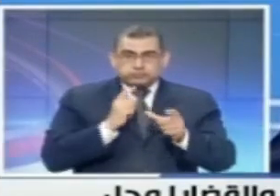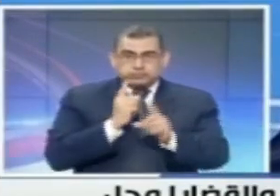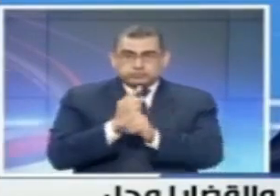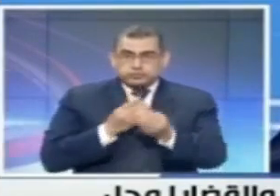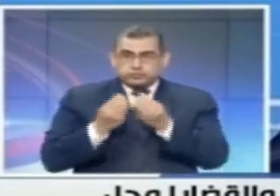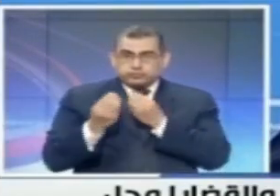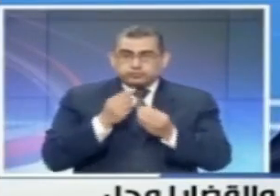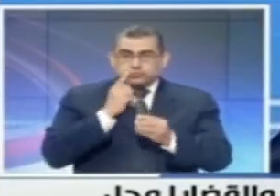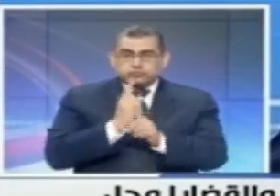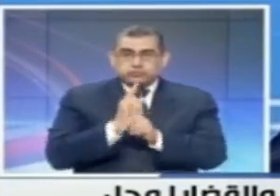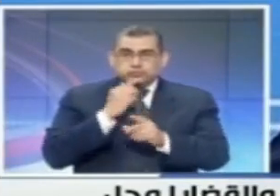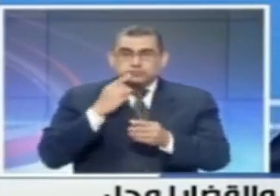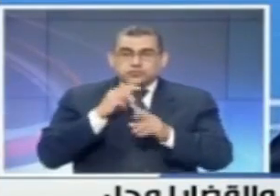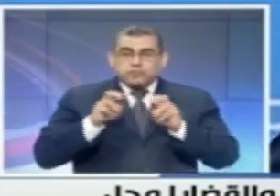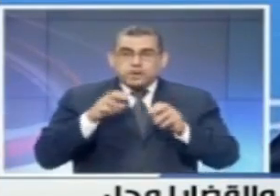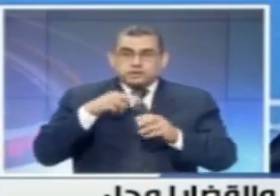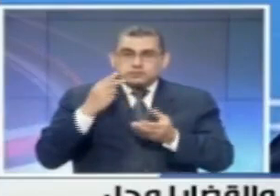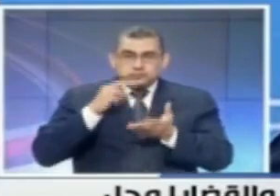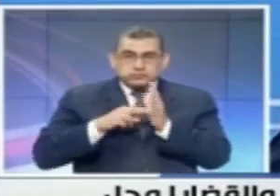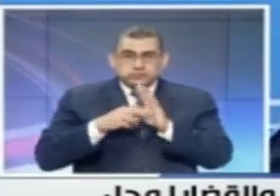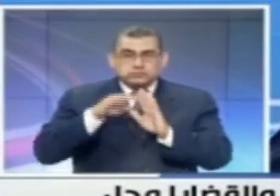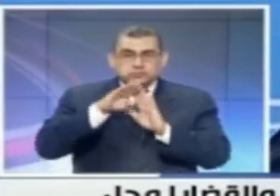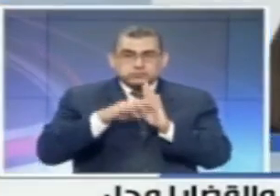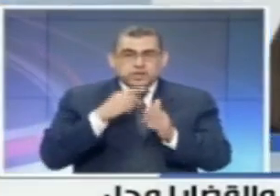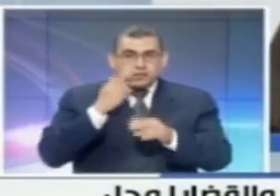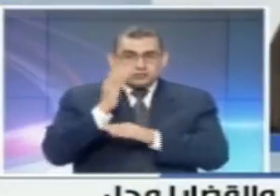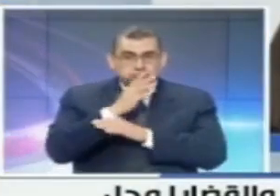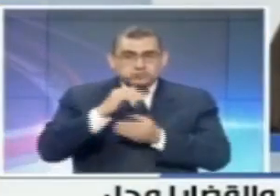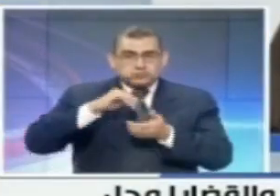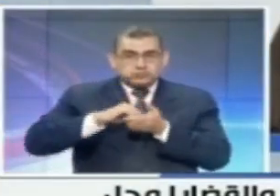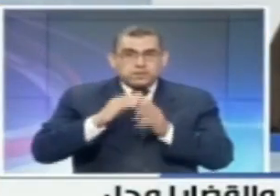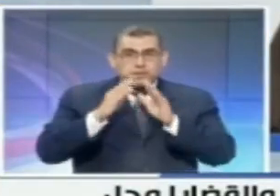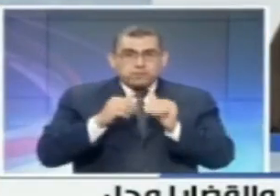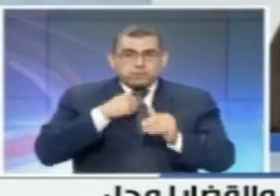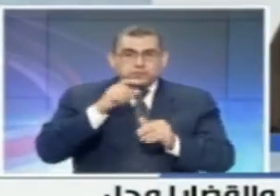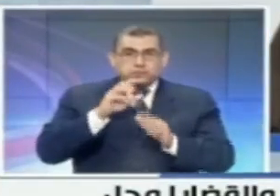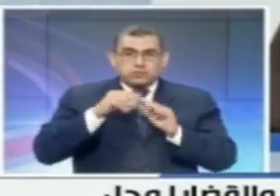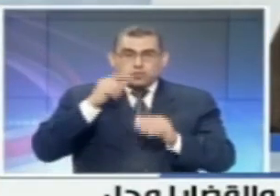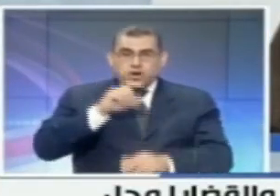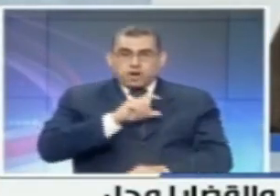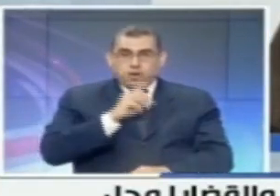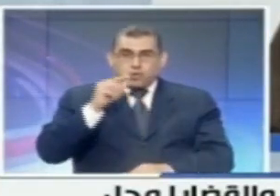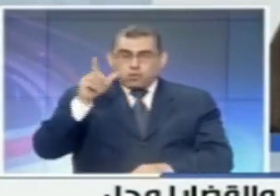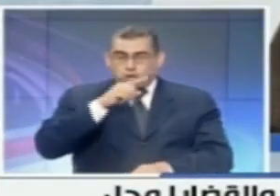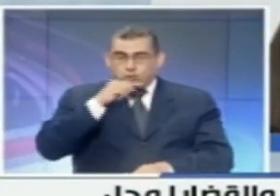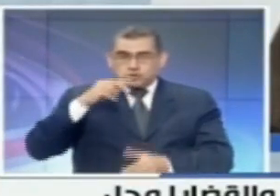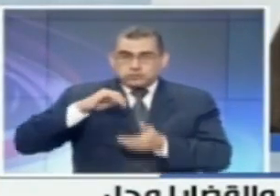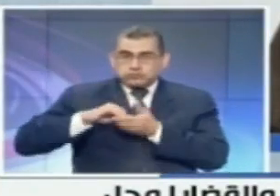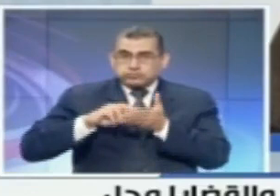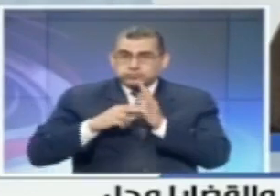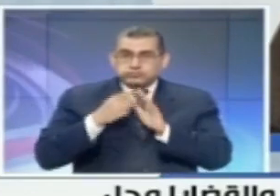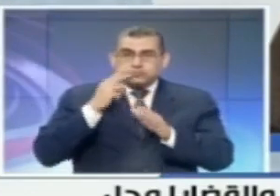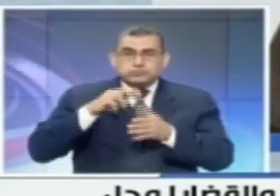اجتماعات الجمعية العامة للأمم المتحدة. بحث الجانبان العلاقات الثنائية الاستراتيجية بين القاهرة وموسكو، كما